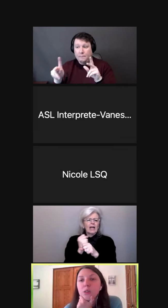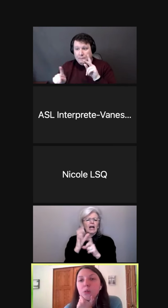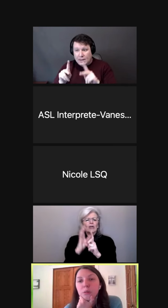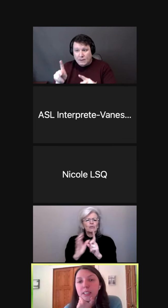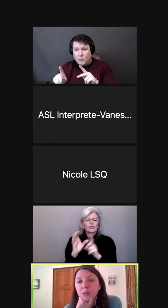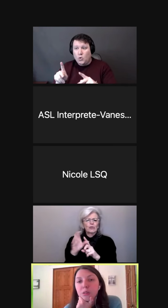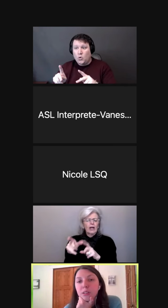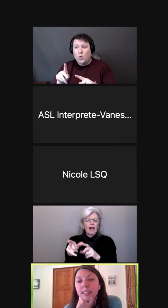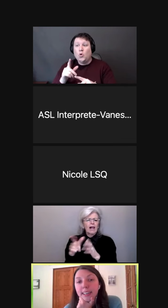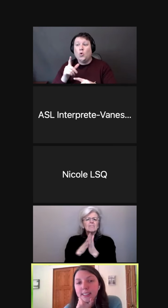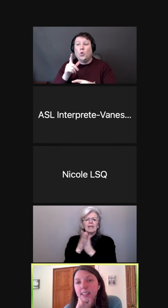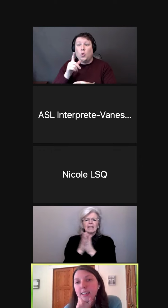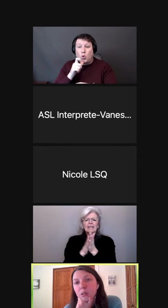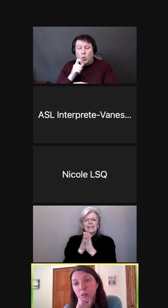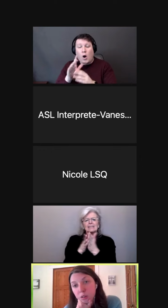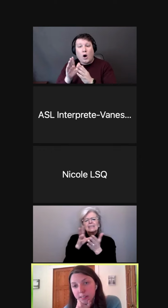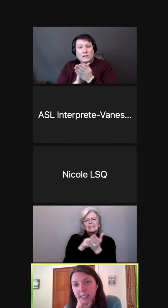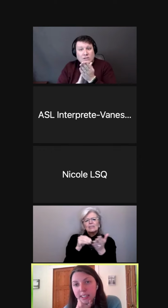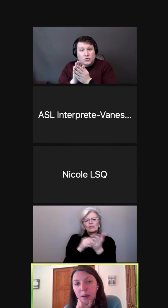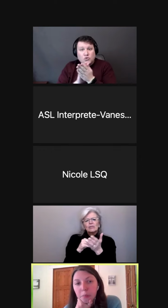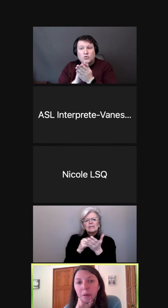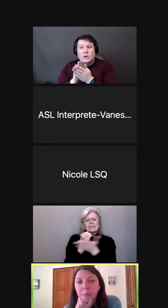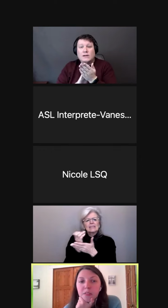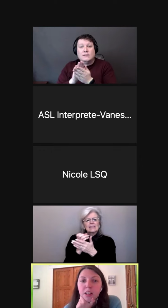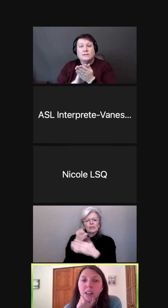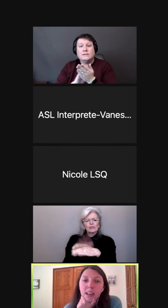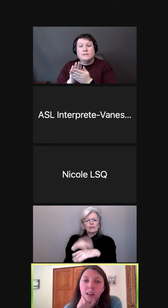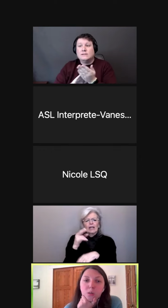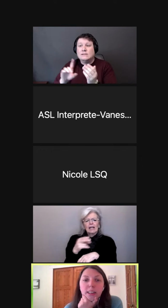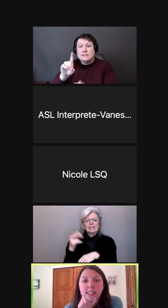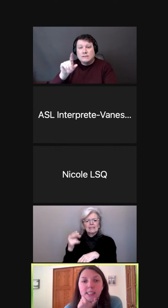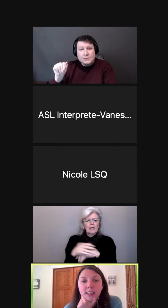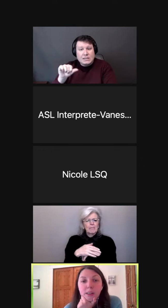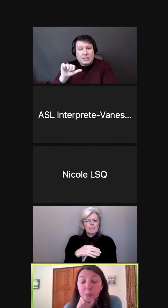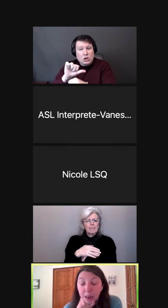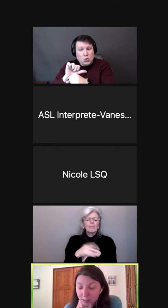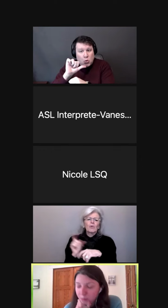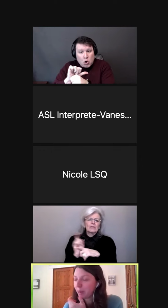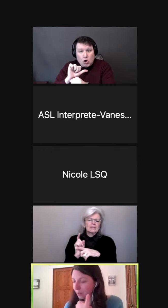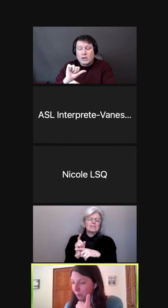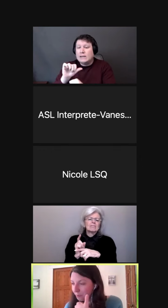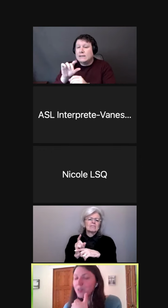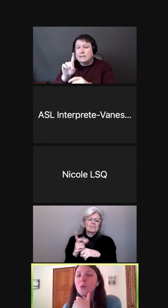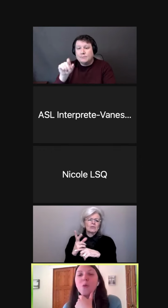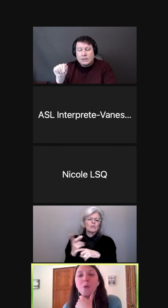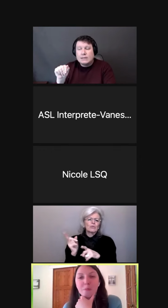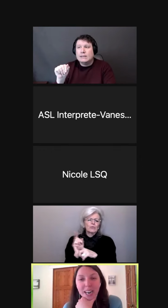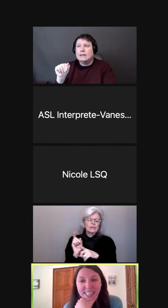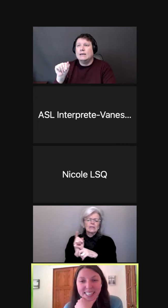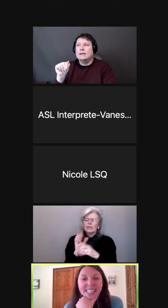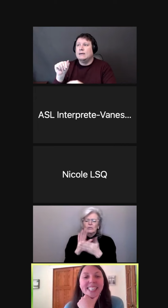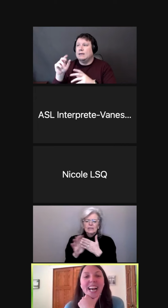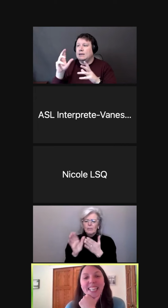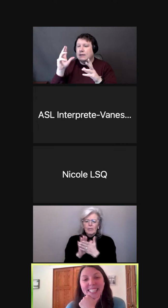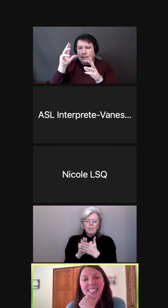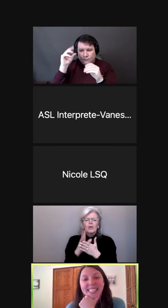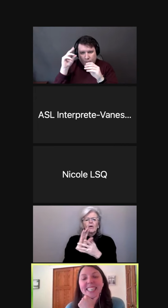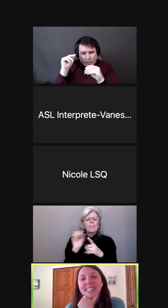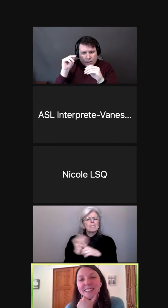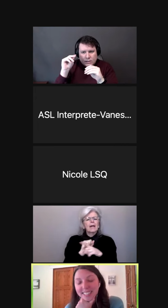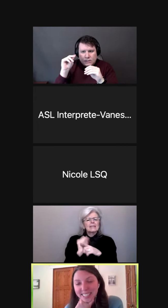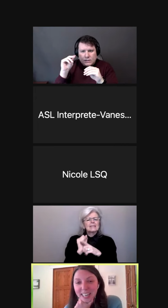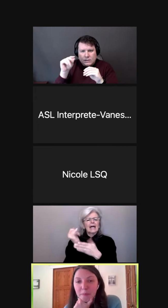qui s'intéressent aux études critiques sur le handicap et aux pratiques